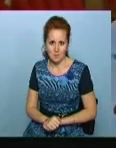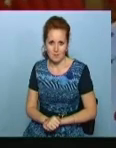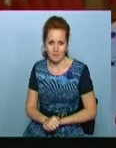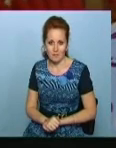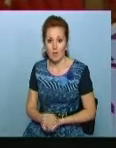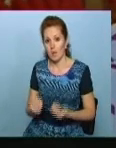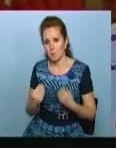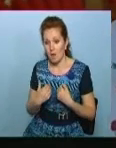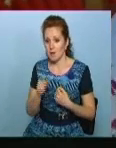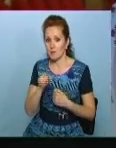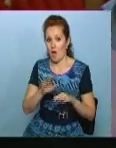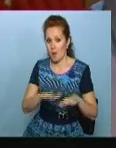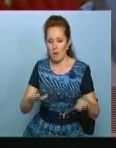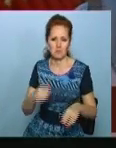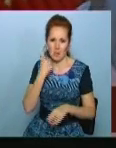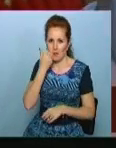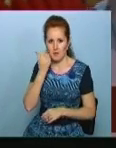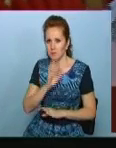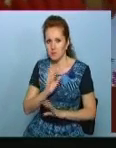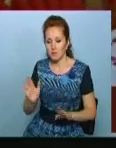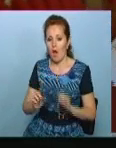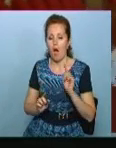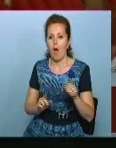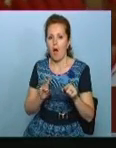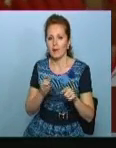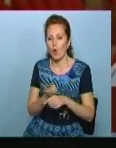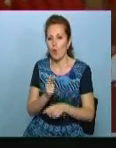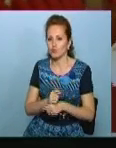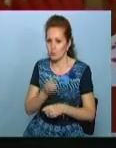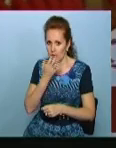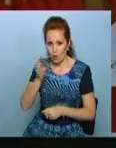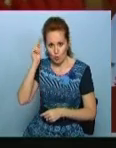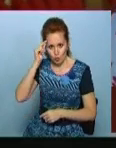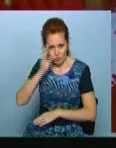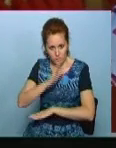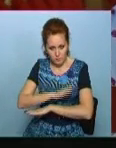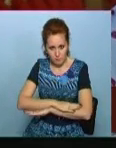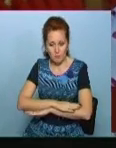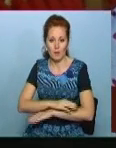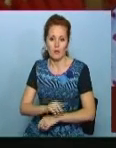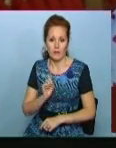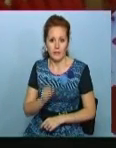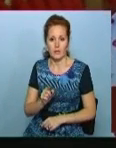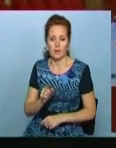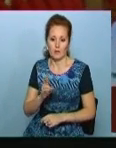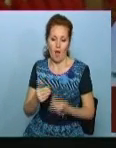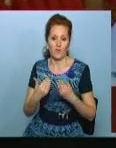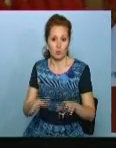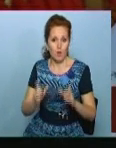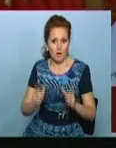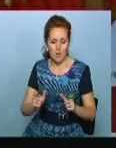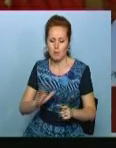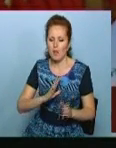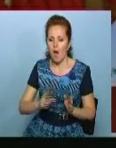Мне за них не стыдно. Почему? Потому что они очень хорошо учились. И на выпускных экзаменах было